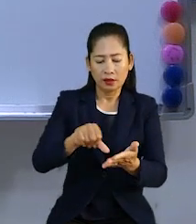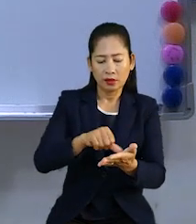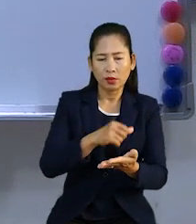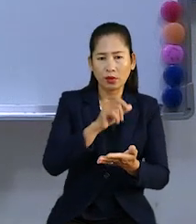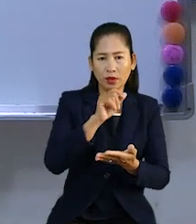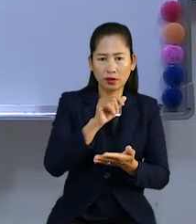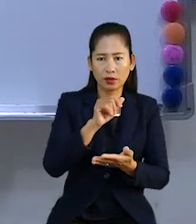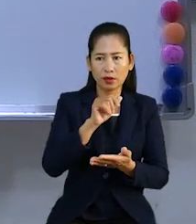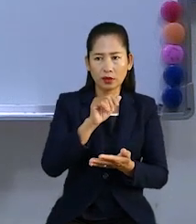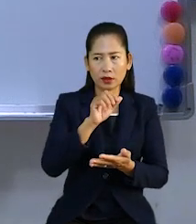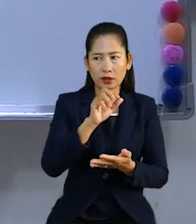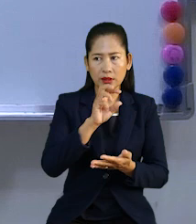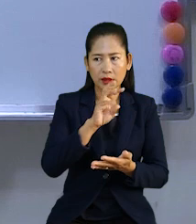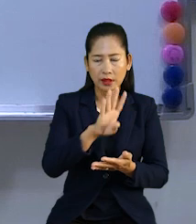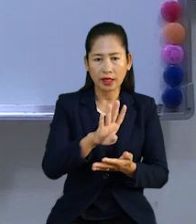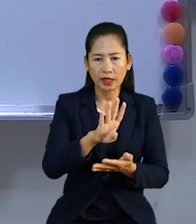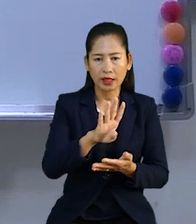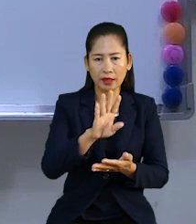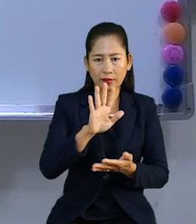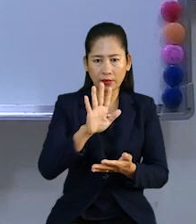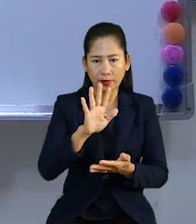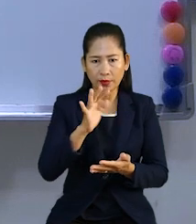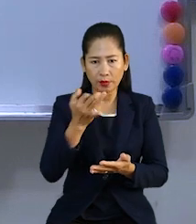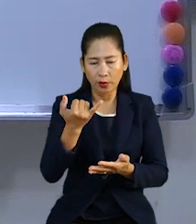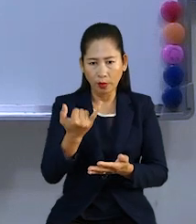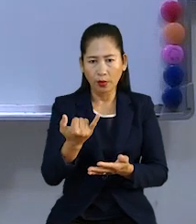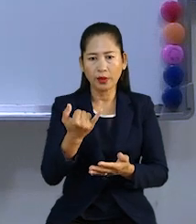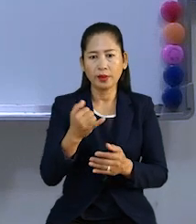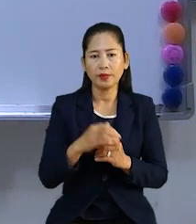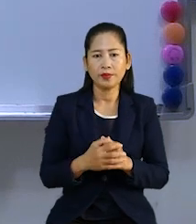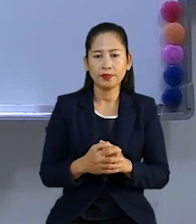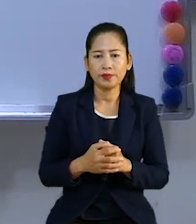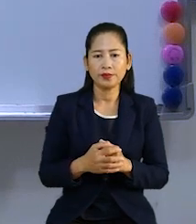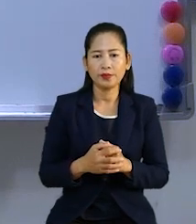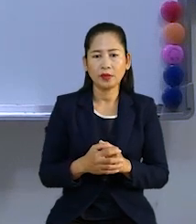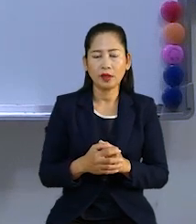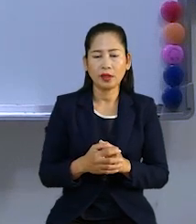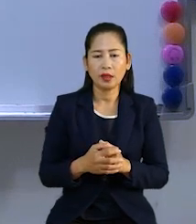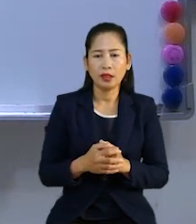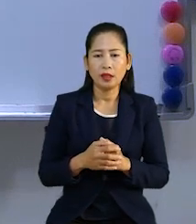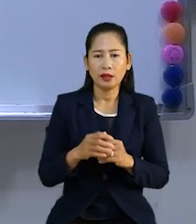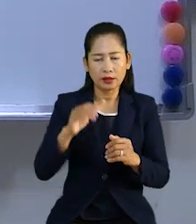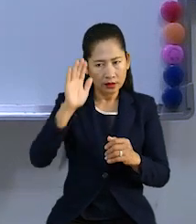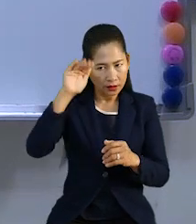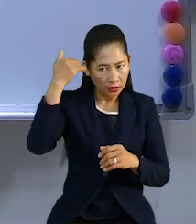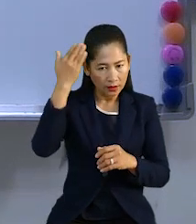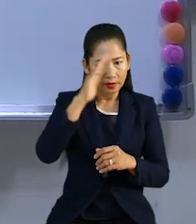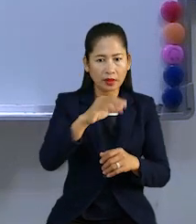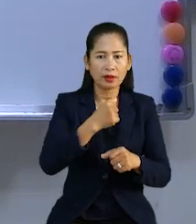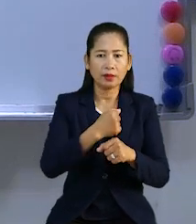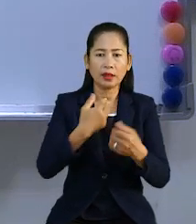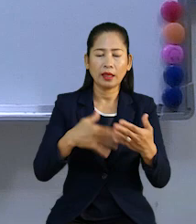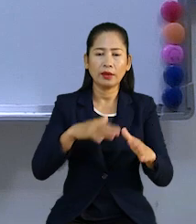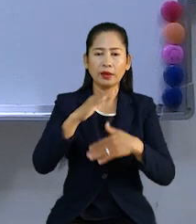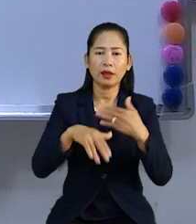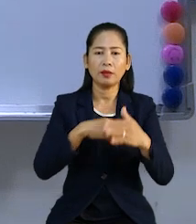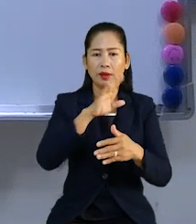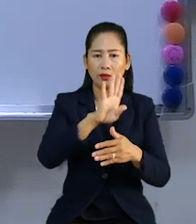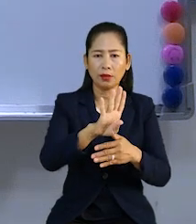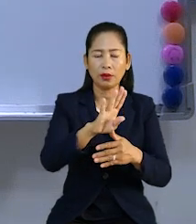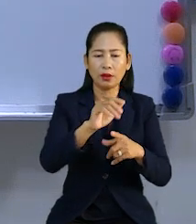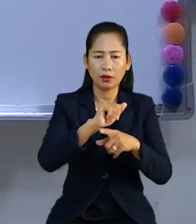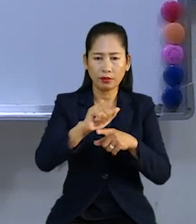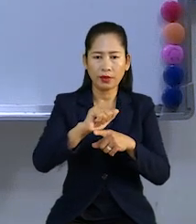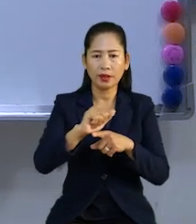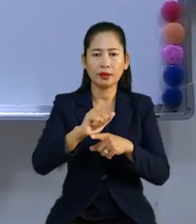phò tí, sai sắp, pram, mùi. Chà, chẳng, nè khu dùng khâm ta con phơ hai á, tặng ọc miên buôn,